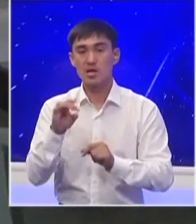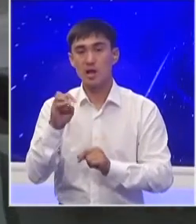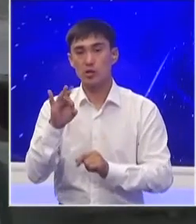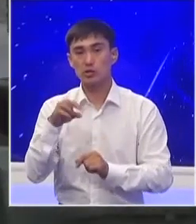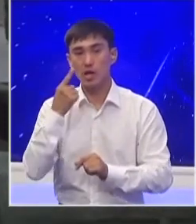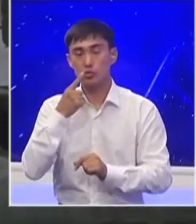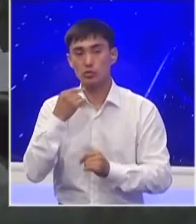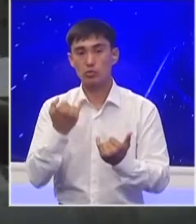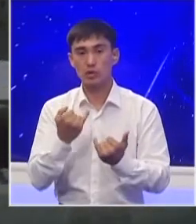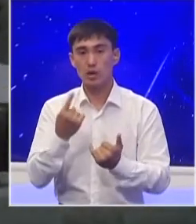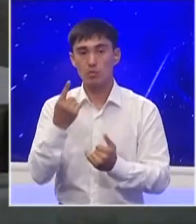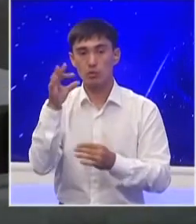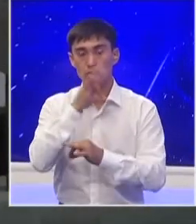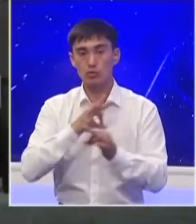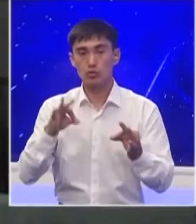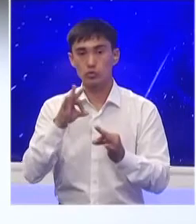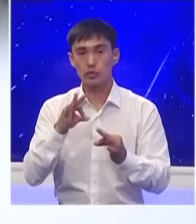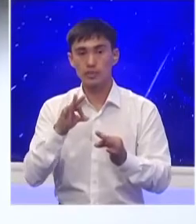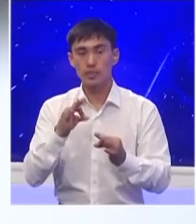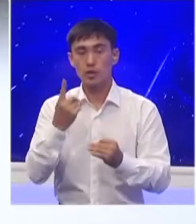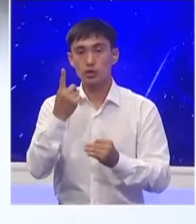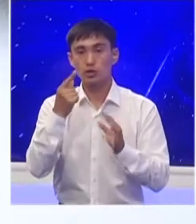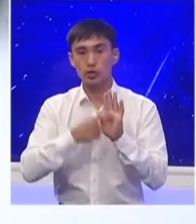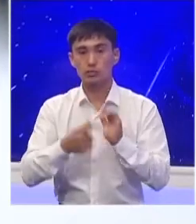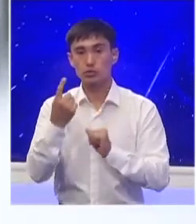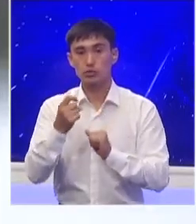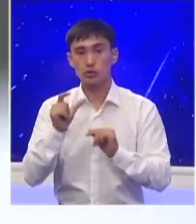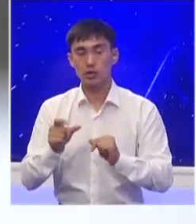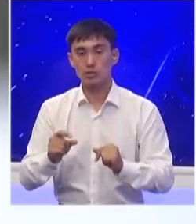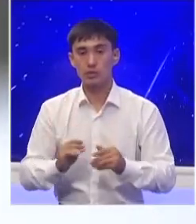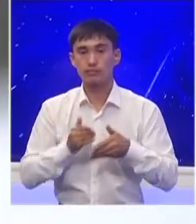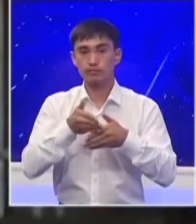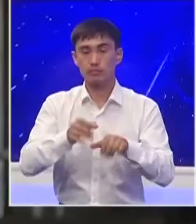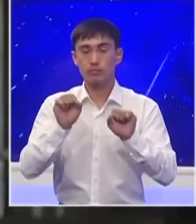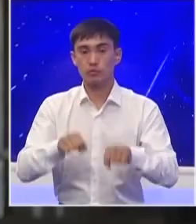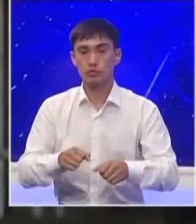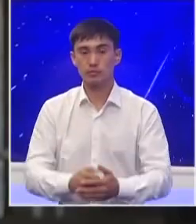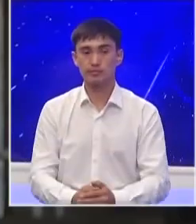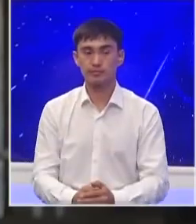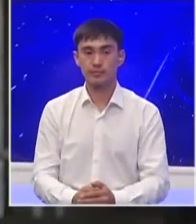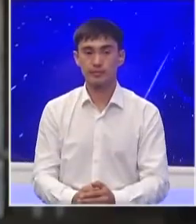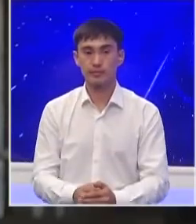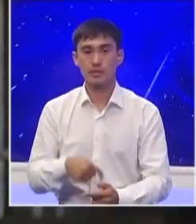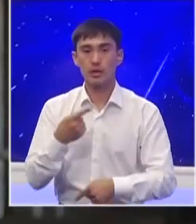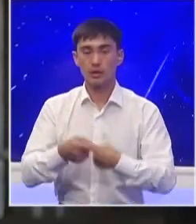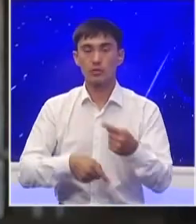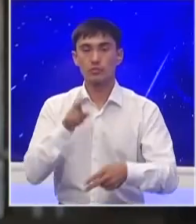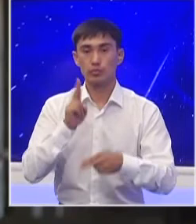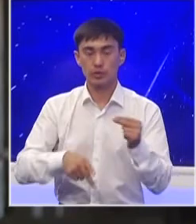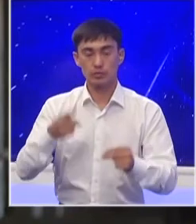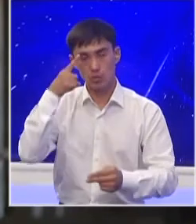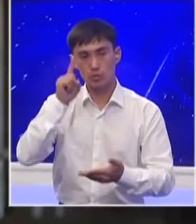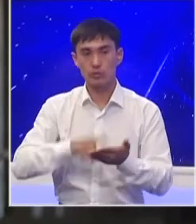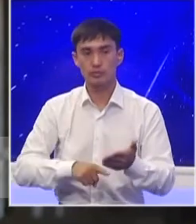Баялышбаевтың айтуынша, мұнда тәулігіне 70-100 адамды қабылдауға мүмкіндік бар. Дәл осы бітіреміз деген ойда,